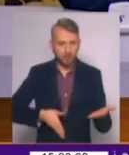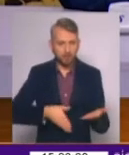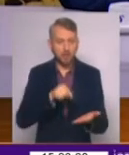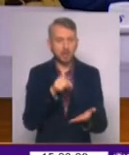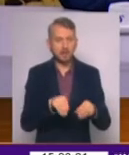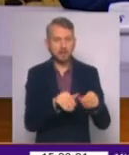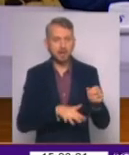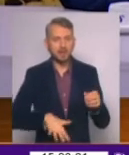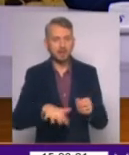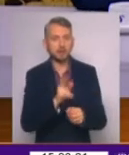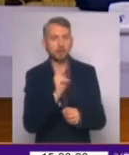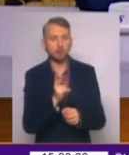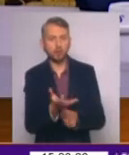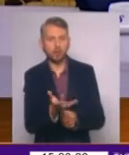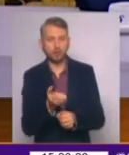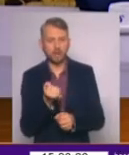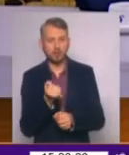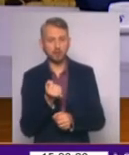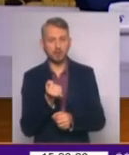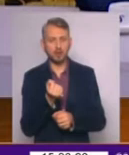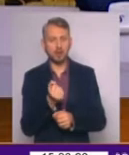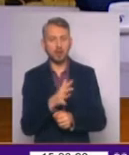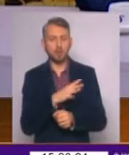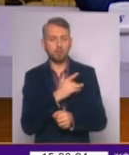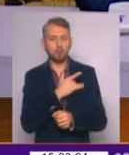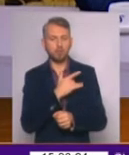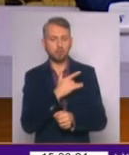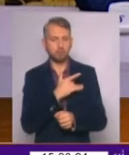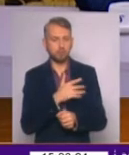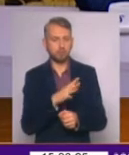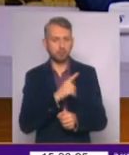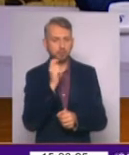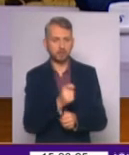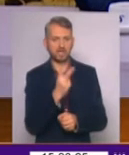земельній ділянці хтось отримав, було присвоєно два кадастрових номери.